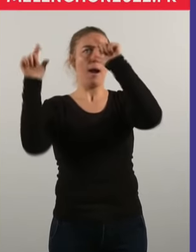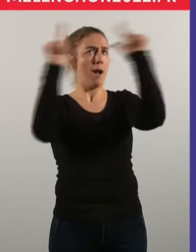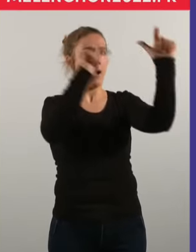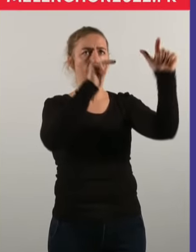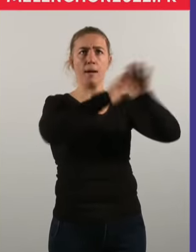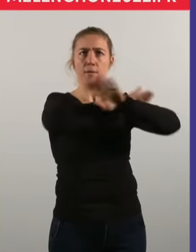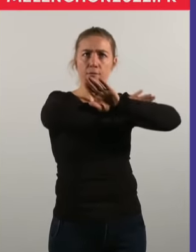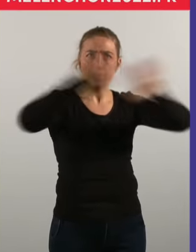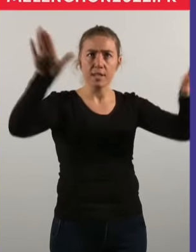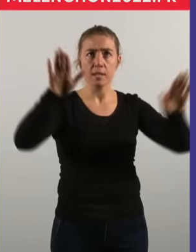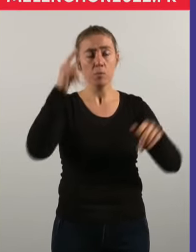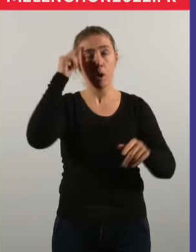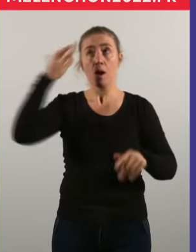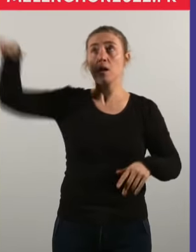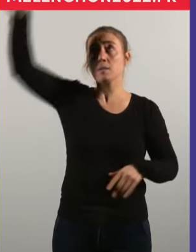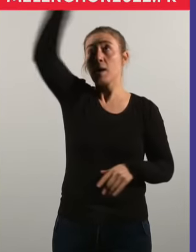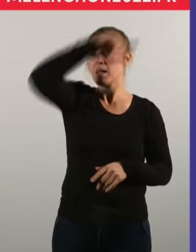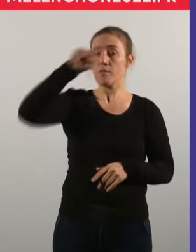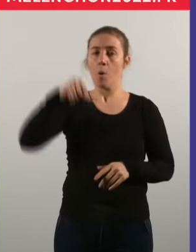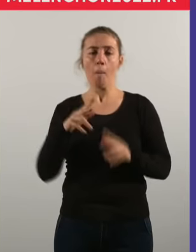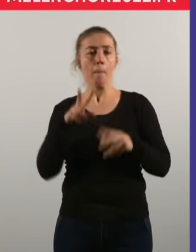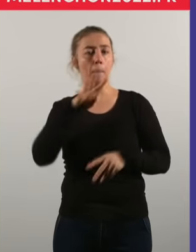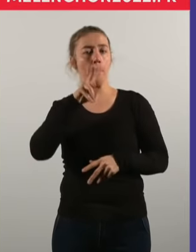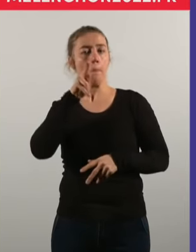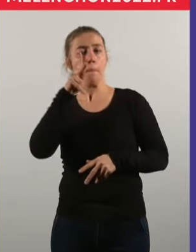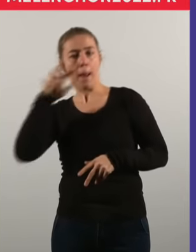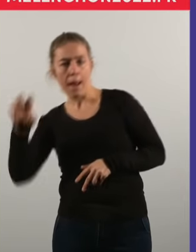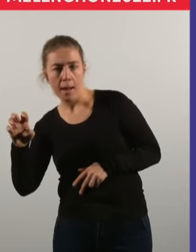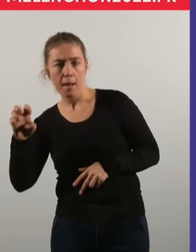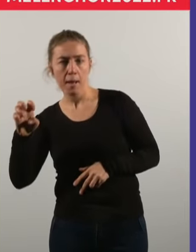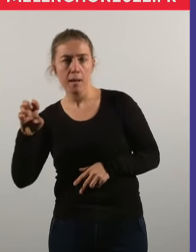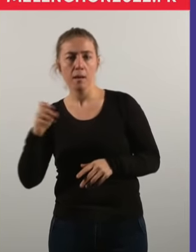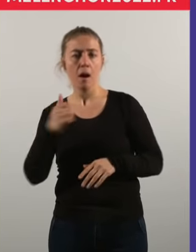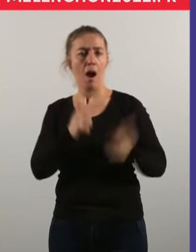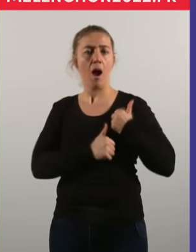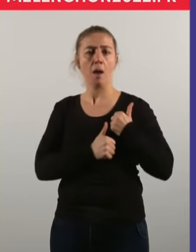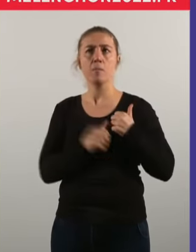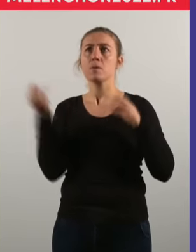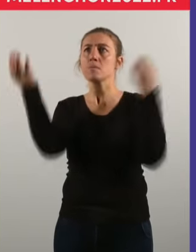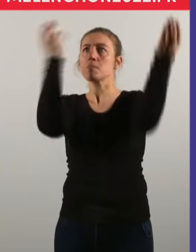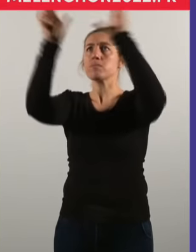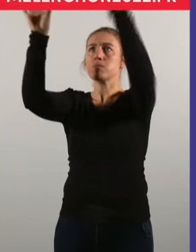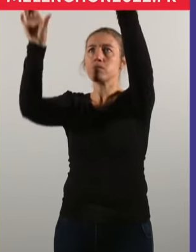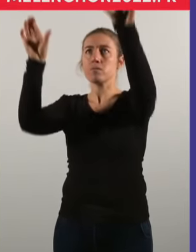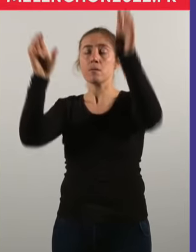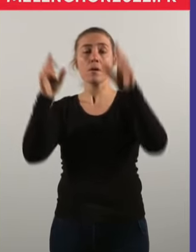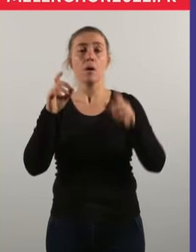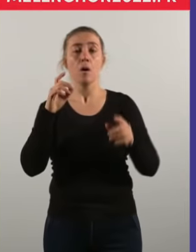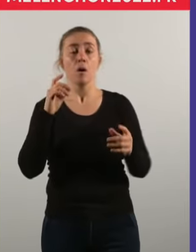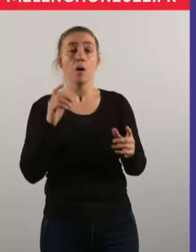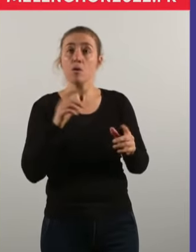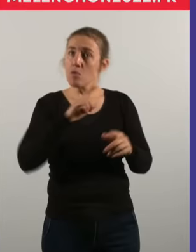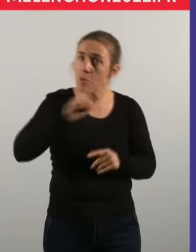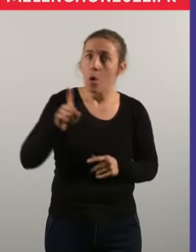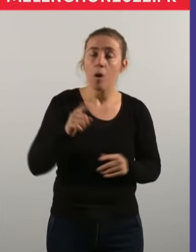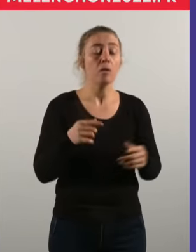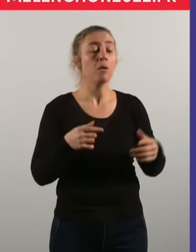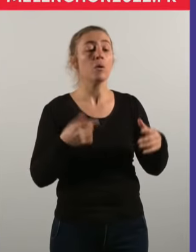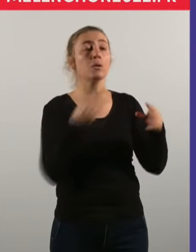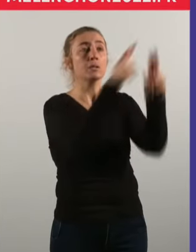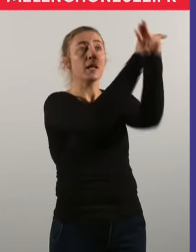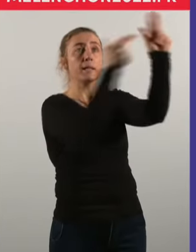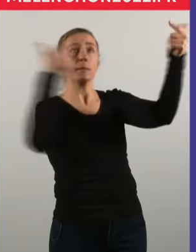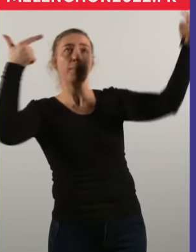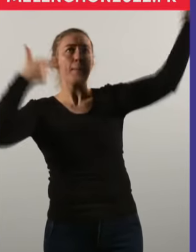doit rester un lieu de paix. On ne doit pas y embarquer des armes, ni pour tirer sur les autres satellites, ni pour tirer